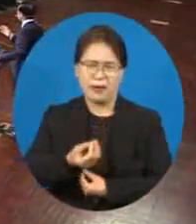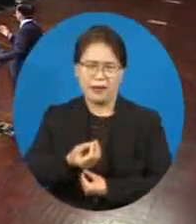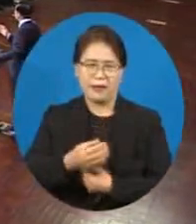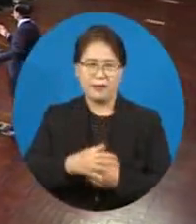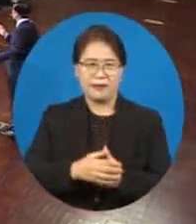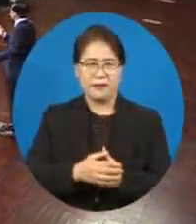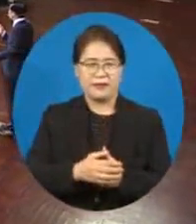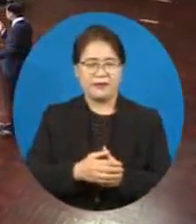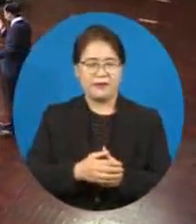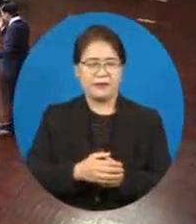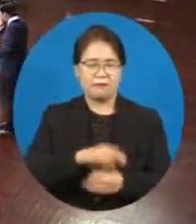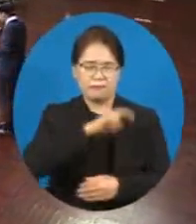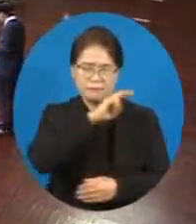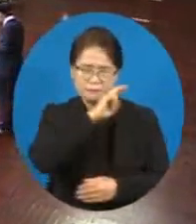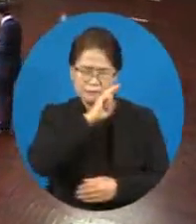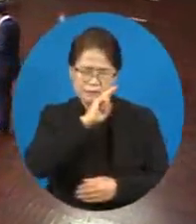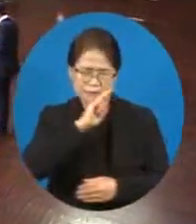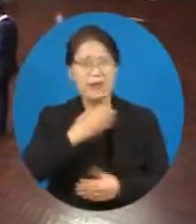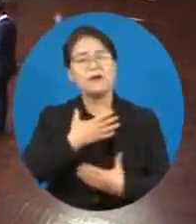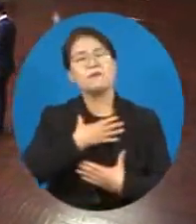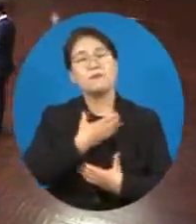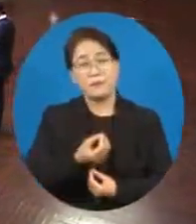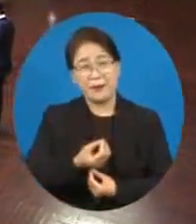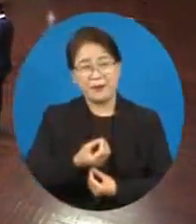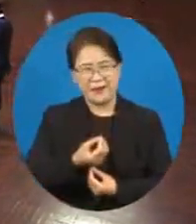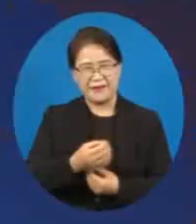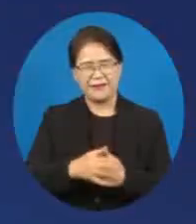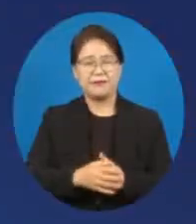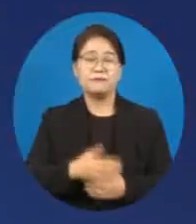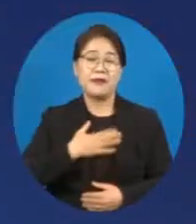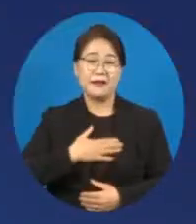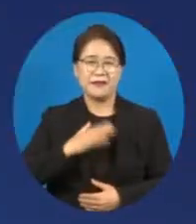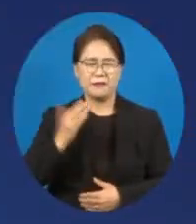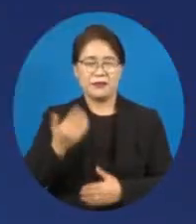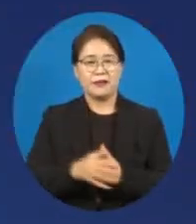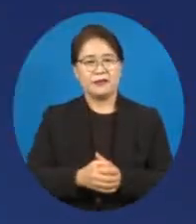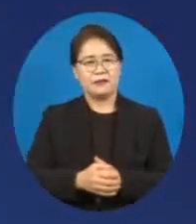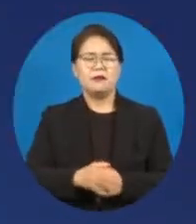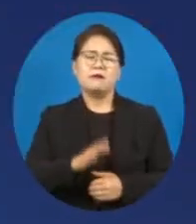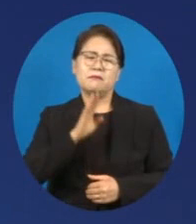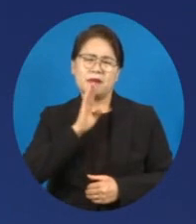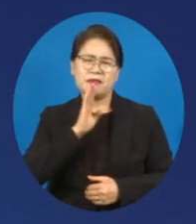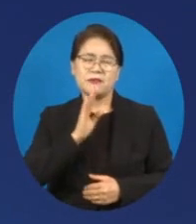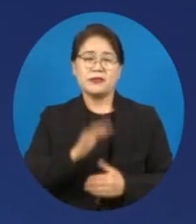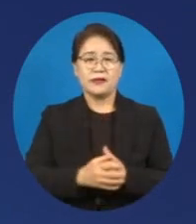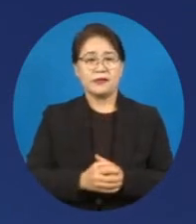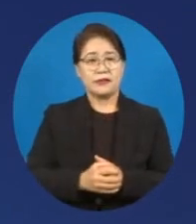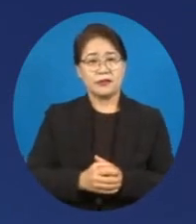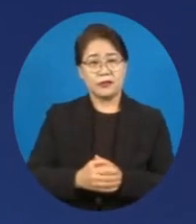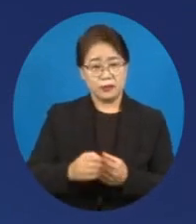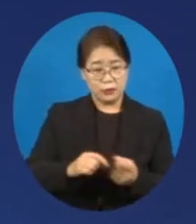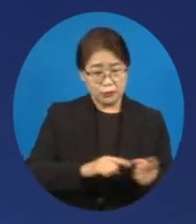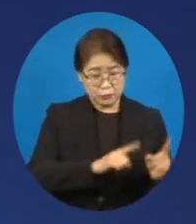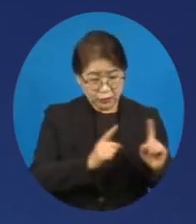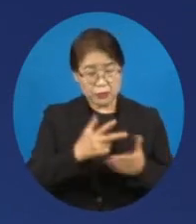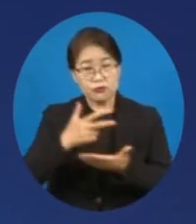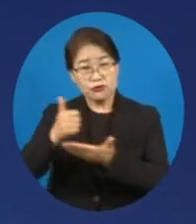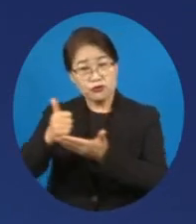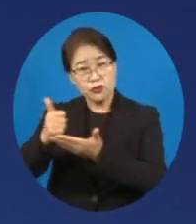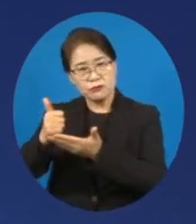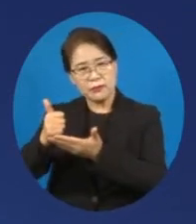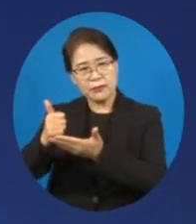평강이었다라고 하는 것을 우리가 알 수 있습니다 여러분 그렇습니다 부활하신 주님의